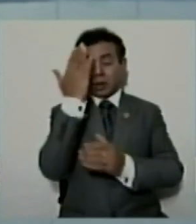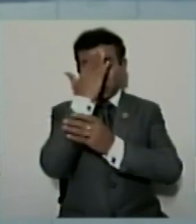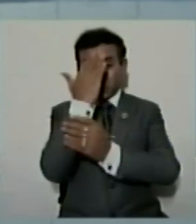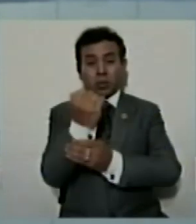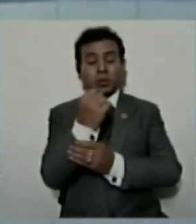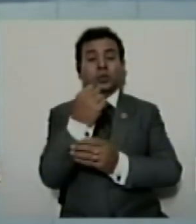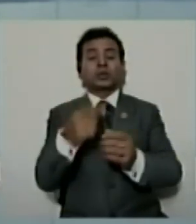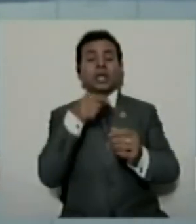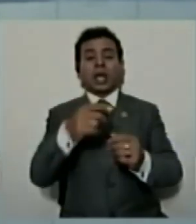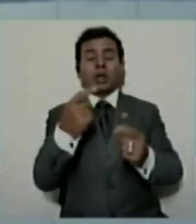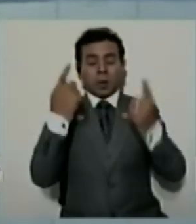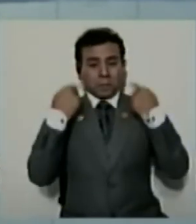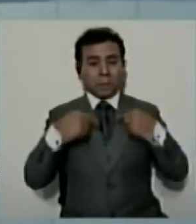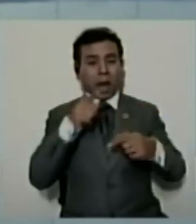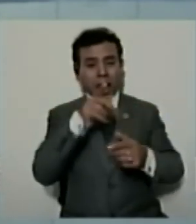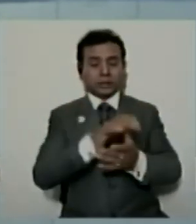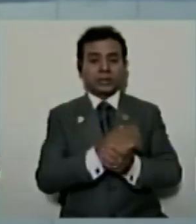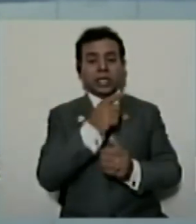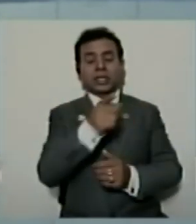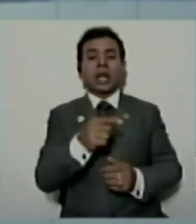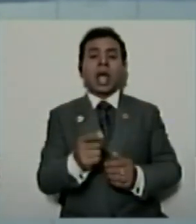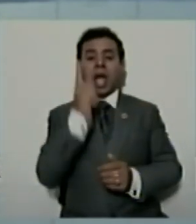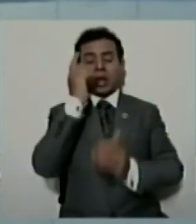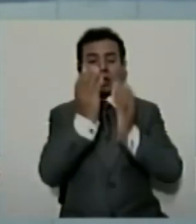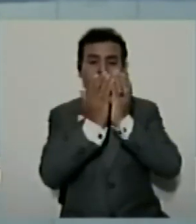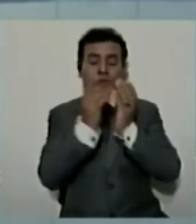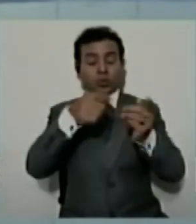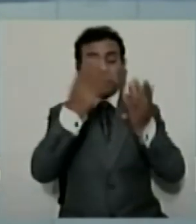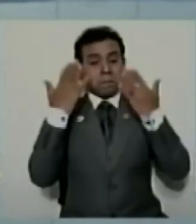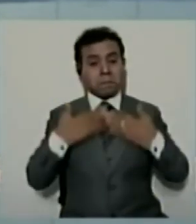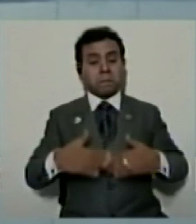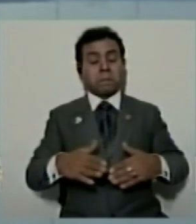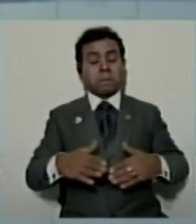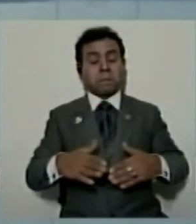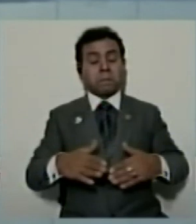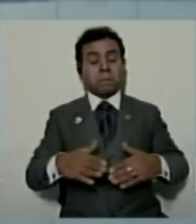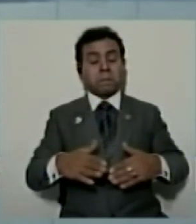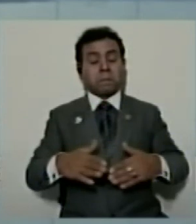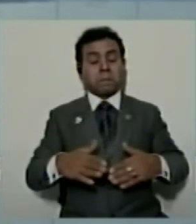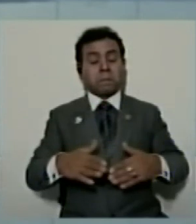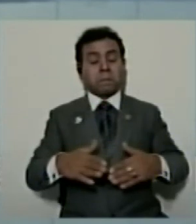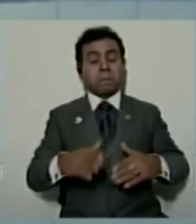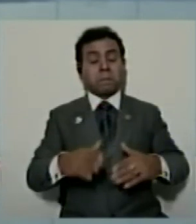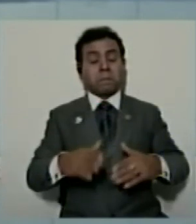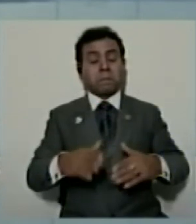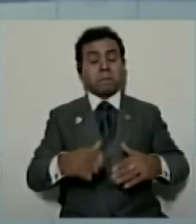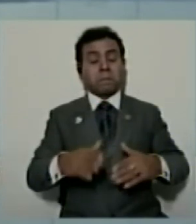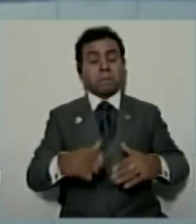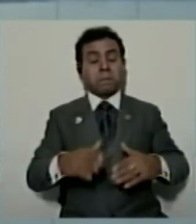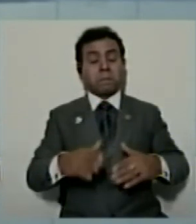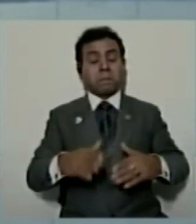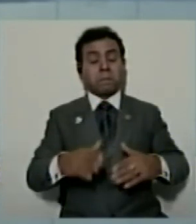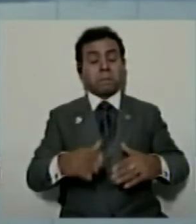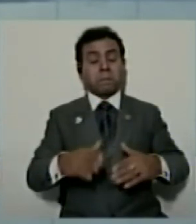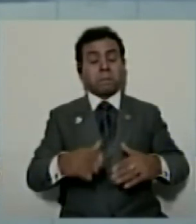এবার আমি যারা মৃত্যুবরণ করেছে তাদের যদি বিশ্লেষণ করি গত 24 ঘন্টায়, তবে এদের মধ্যে পুরুষ